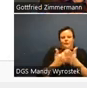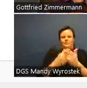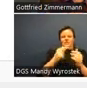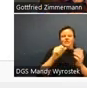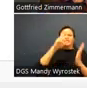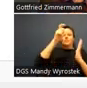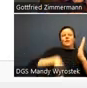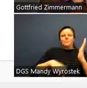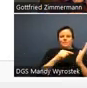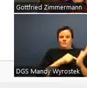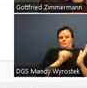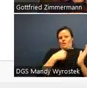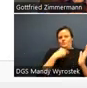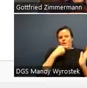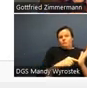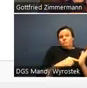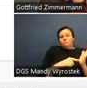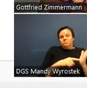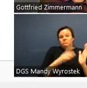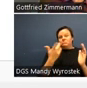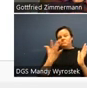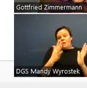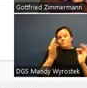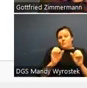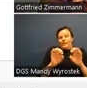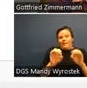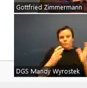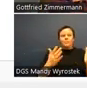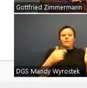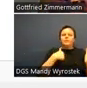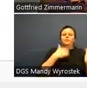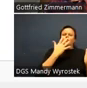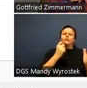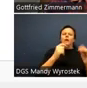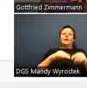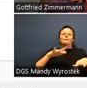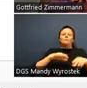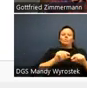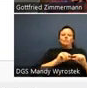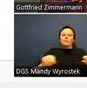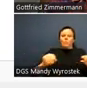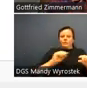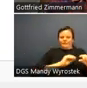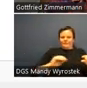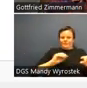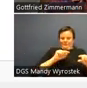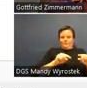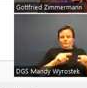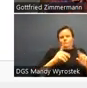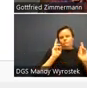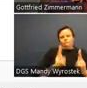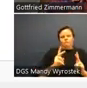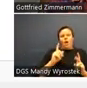auf Referenzen, dann Fußnote einfügen und kann dann sagen, okay, Skripte